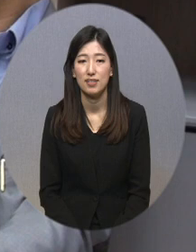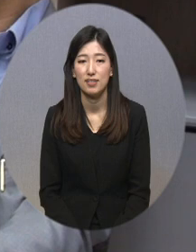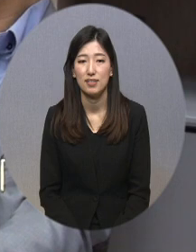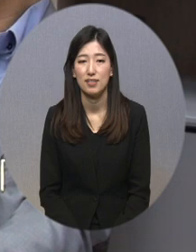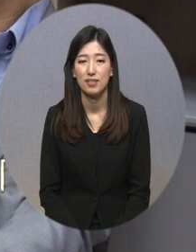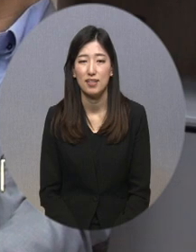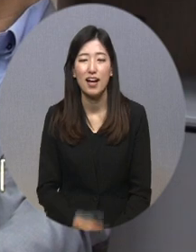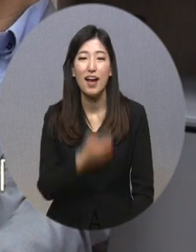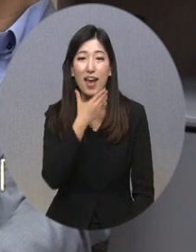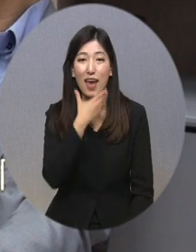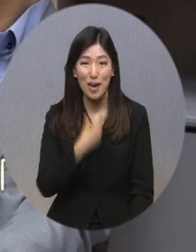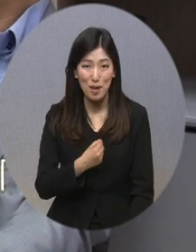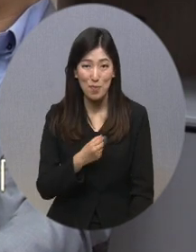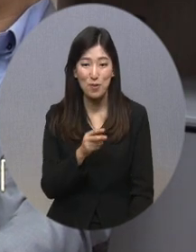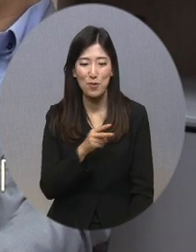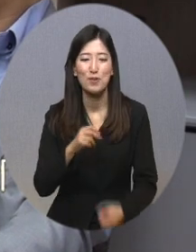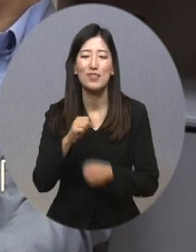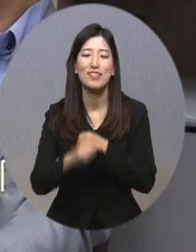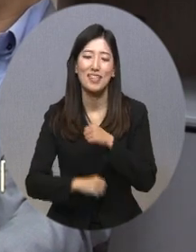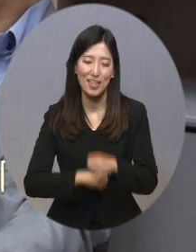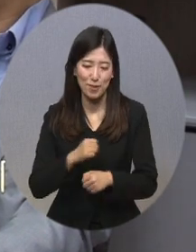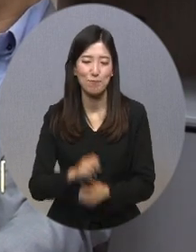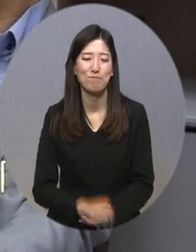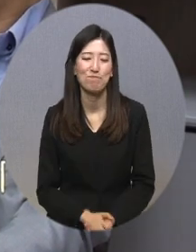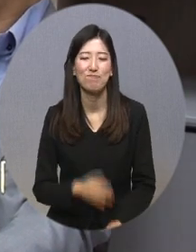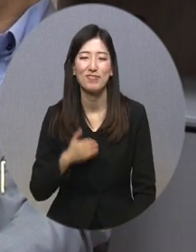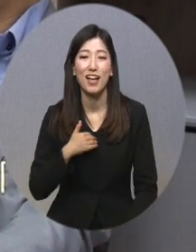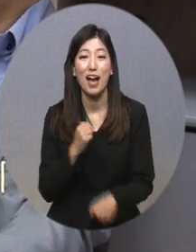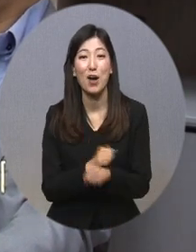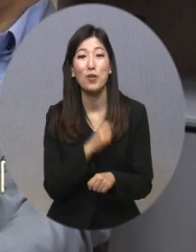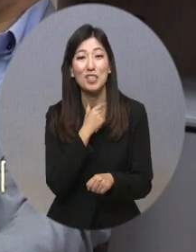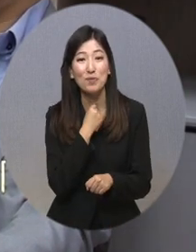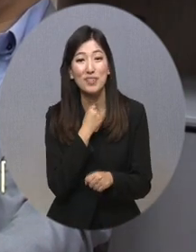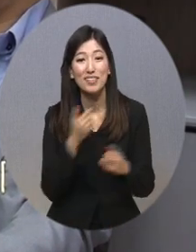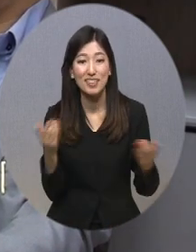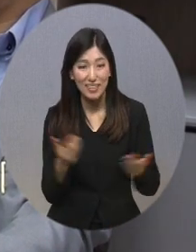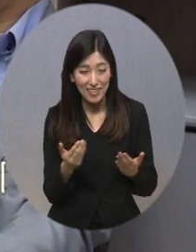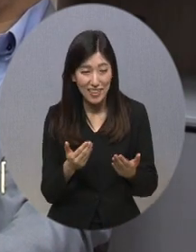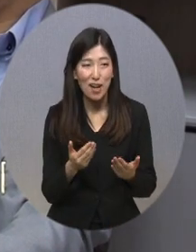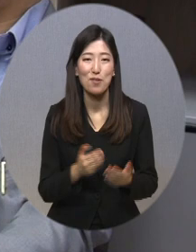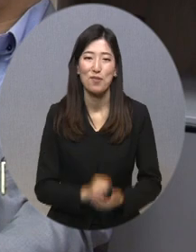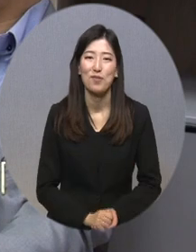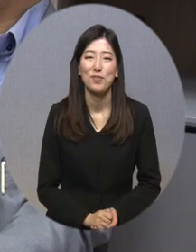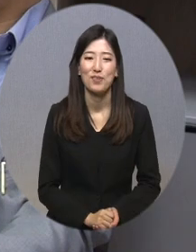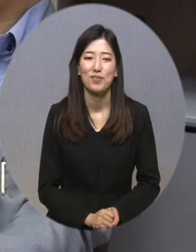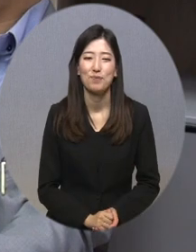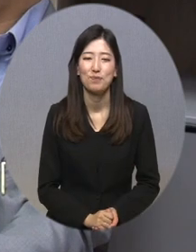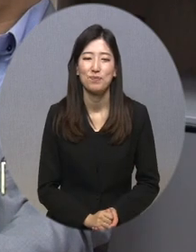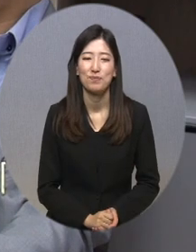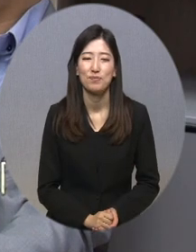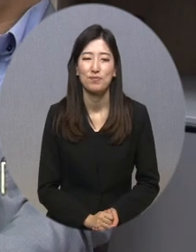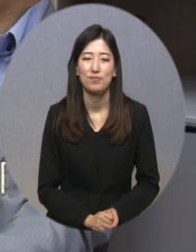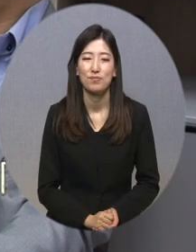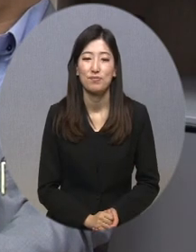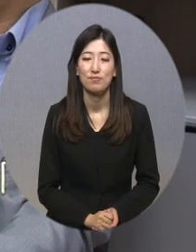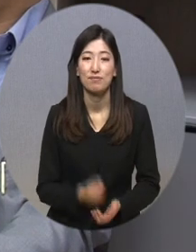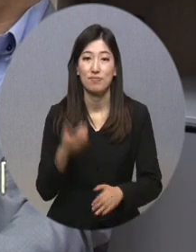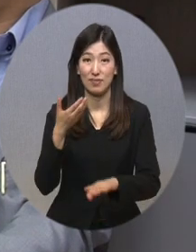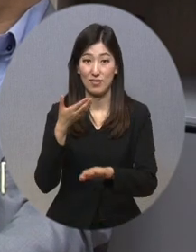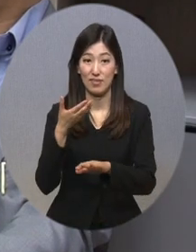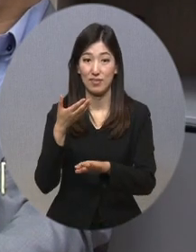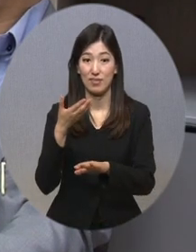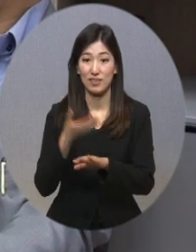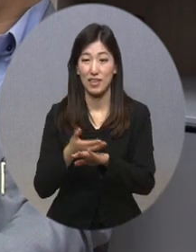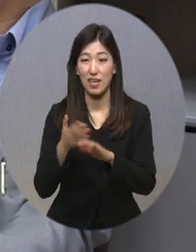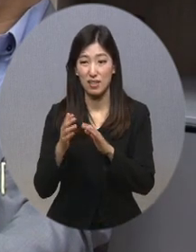행복은 자유라고 생각을 해요. 자기가 하고 싶은 거 하고 가능한 그리고 남의 어떤 그 뭐